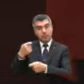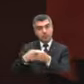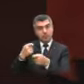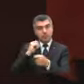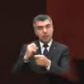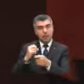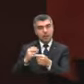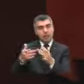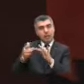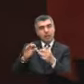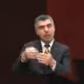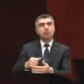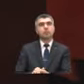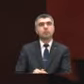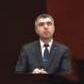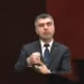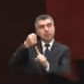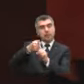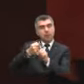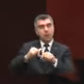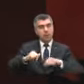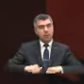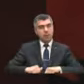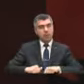التجارة الإلكترونية. قامت الوزارة بإنشاء